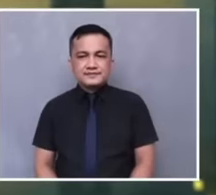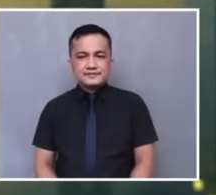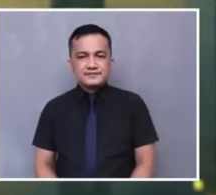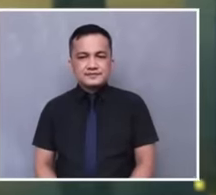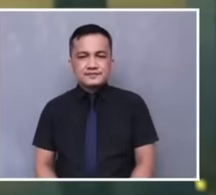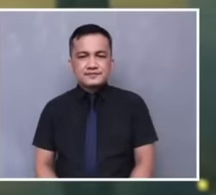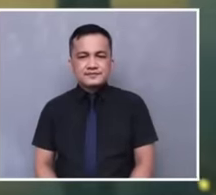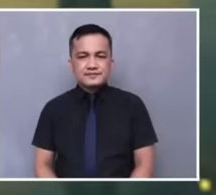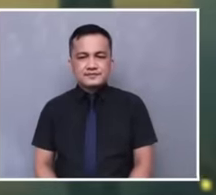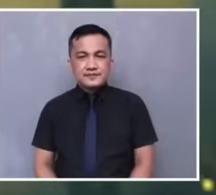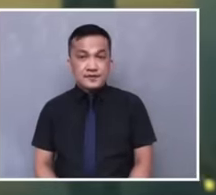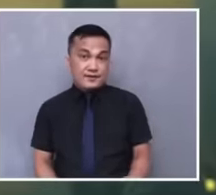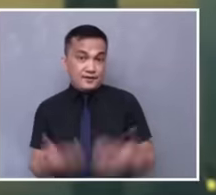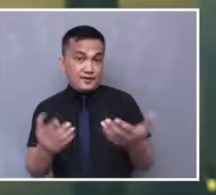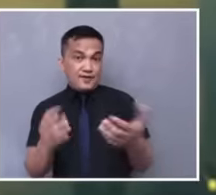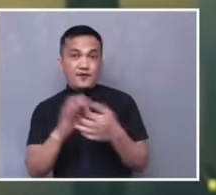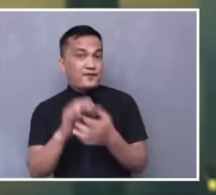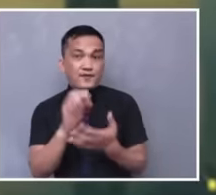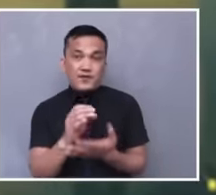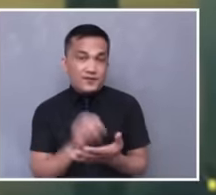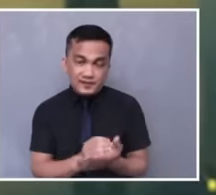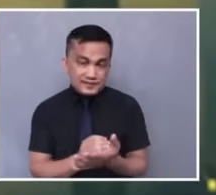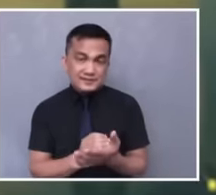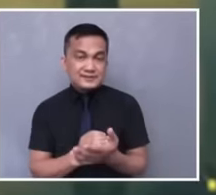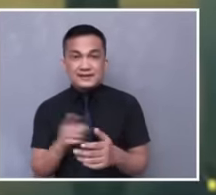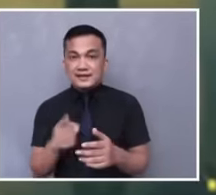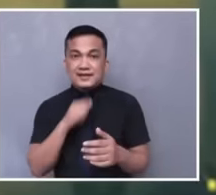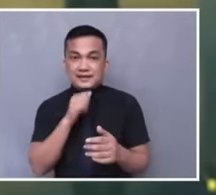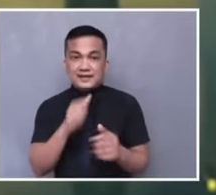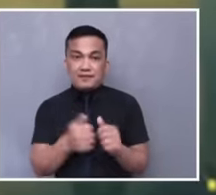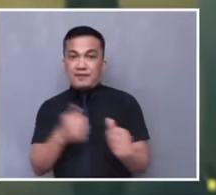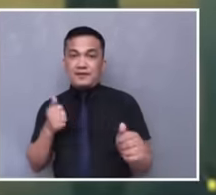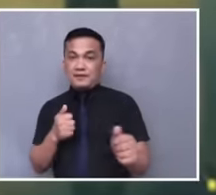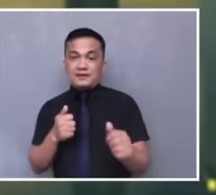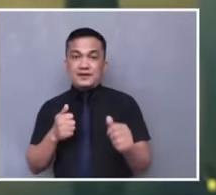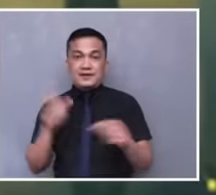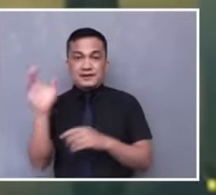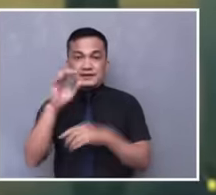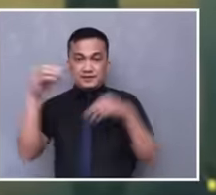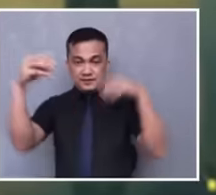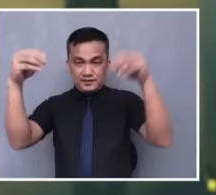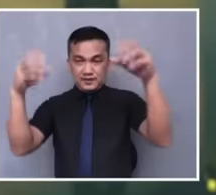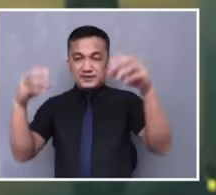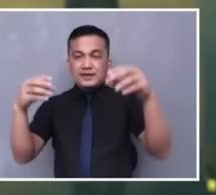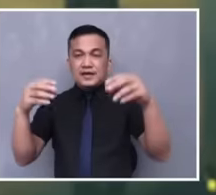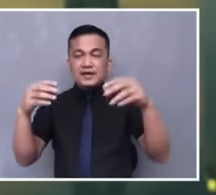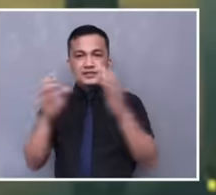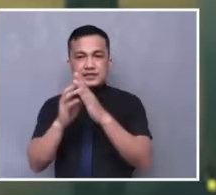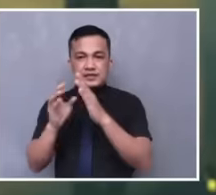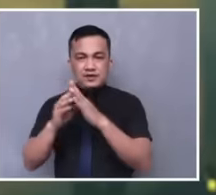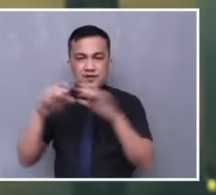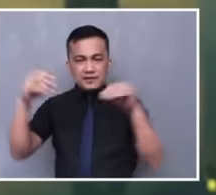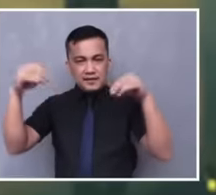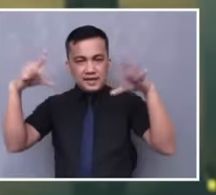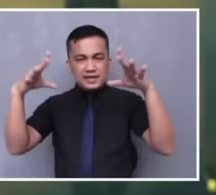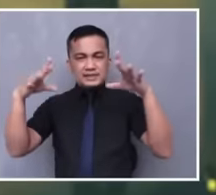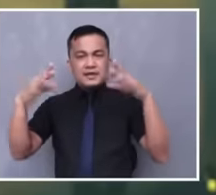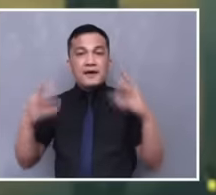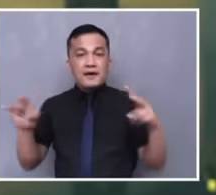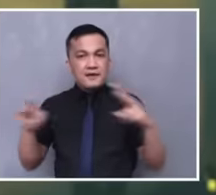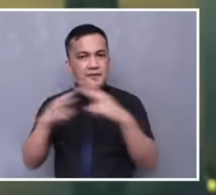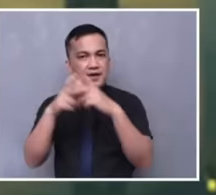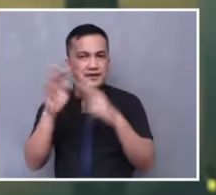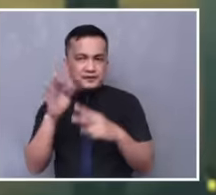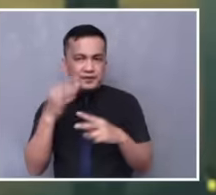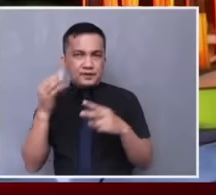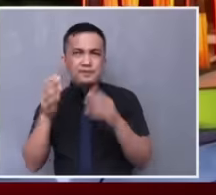At syempre, hindi naman magpapahuli sa mga Christmas pailaw ang tinaguriang City of Lights, ang Paris, France. Larger than life